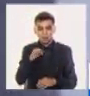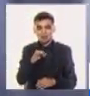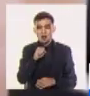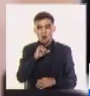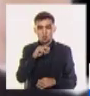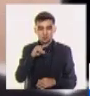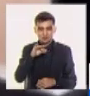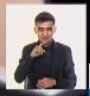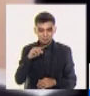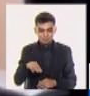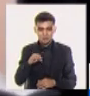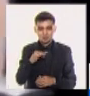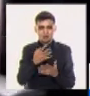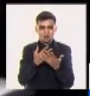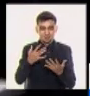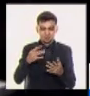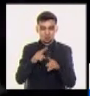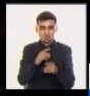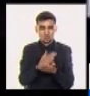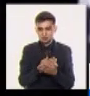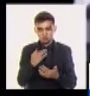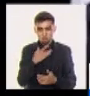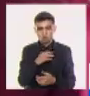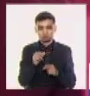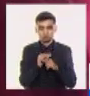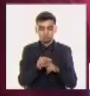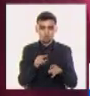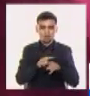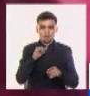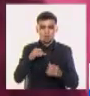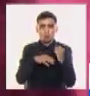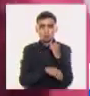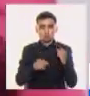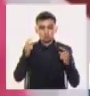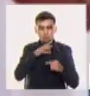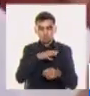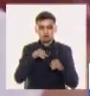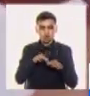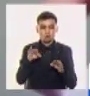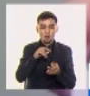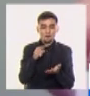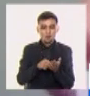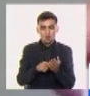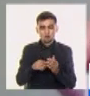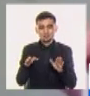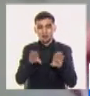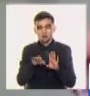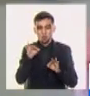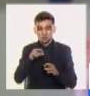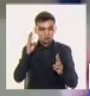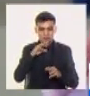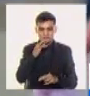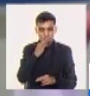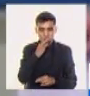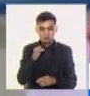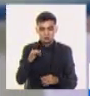речевыми особенностями и другими недугами. И, как стало известно позже, окончательного решения по этому вопросу еще нет. Чиновники от медицины